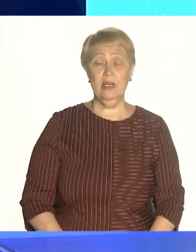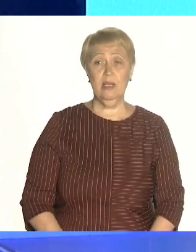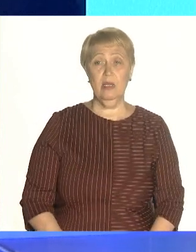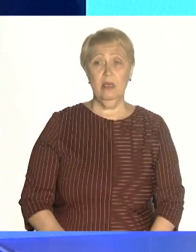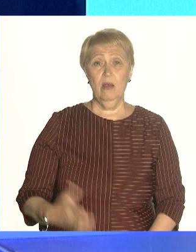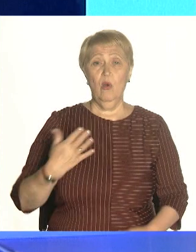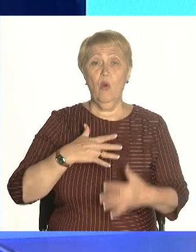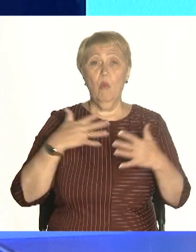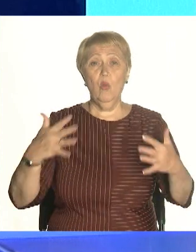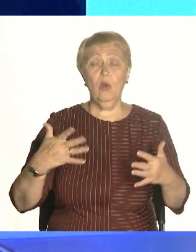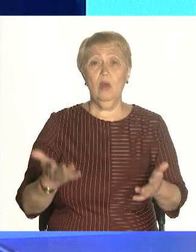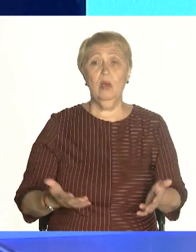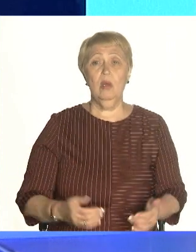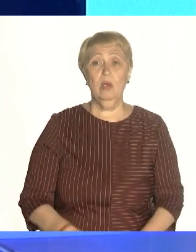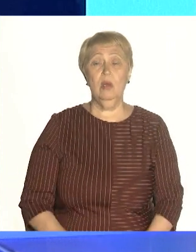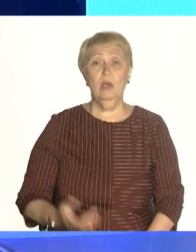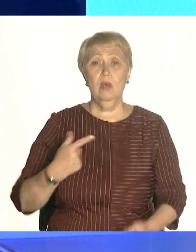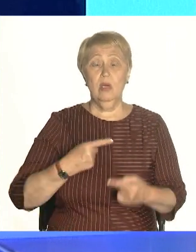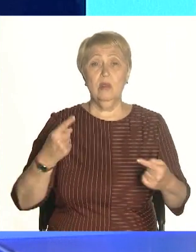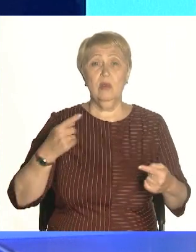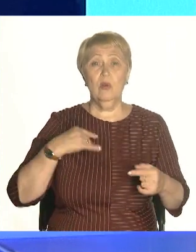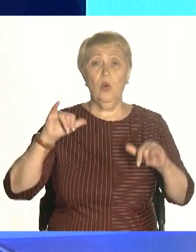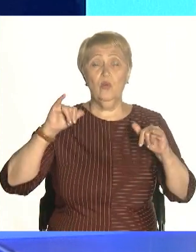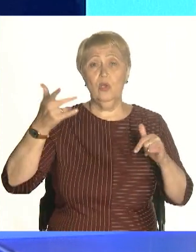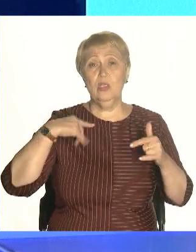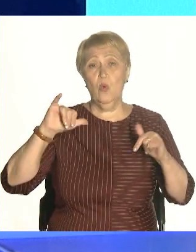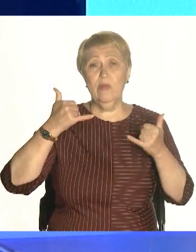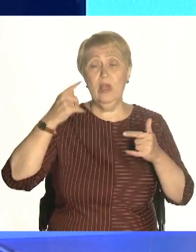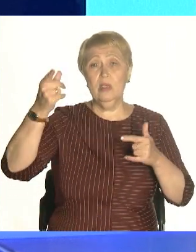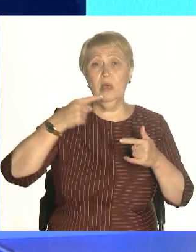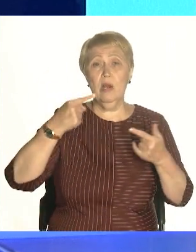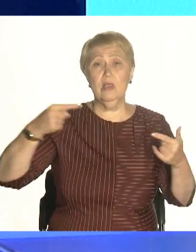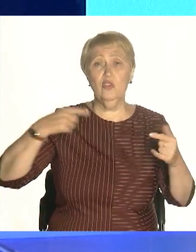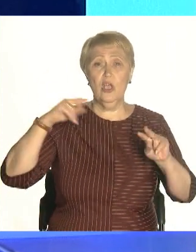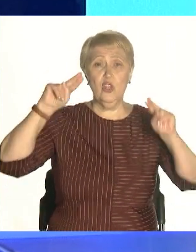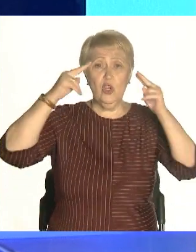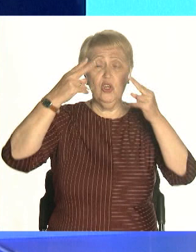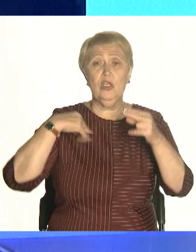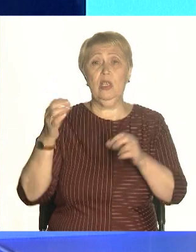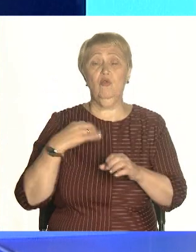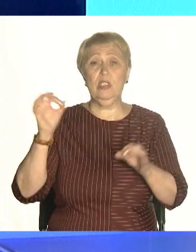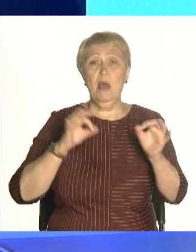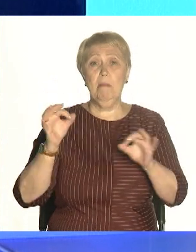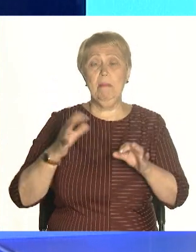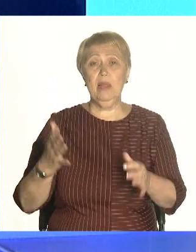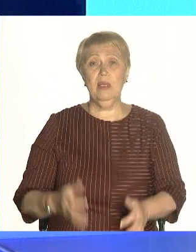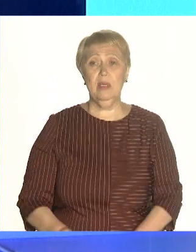являются очень большие и технические моменты. У нас наши оперативные службы, устанавливая,